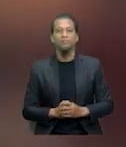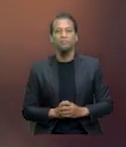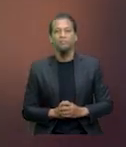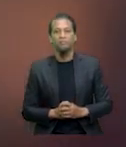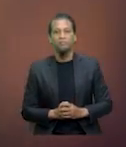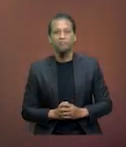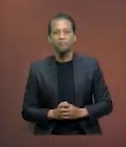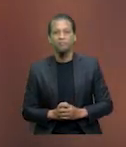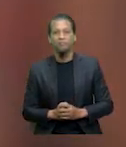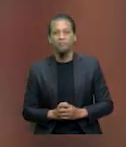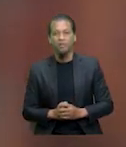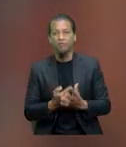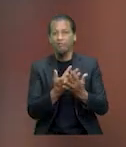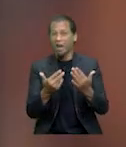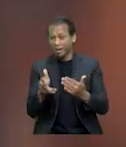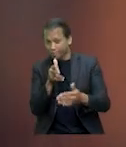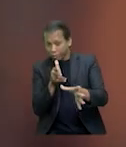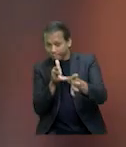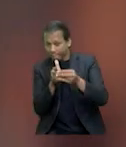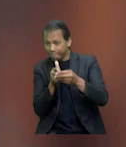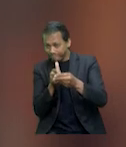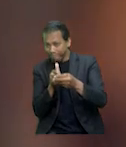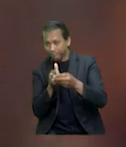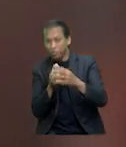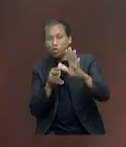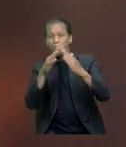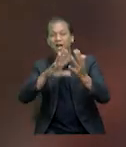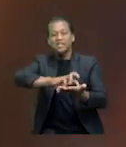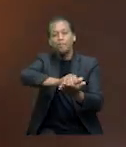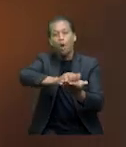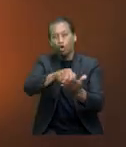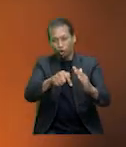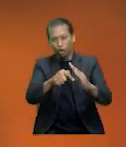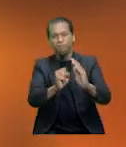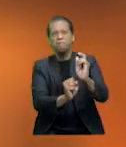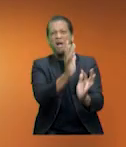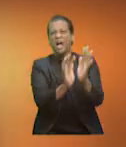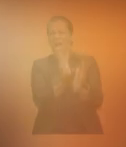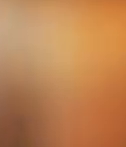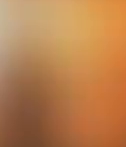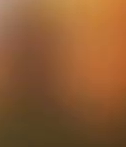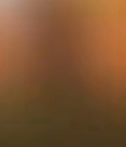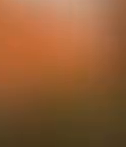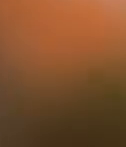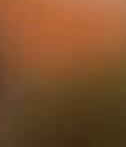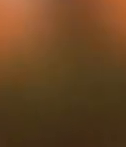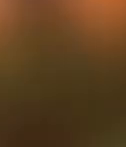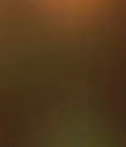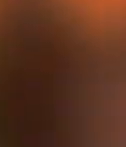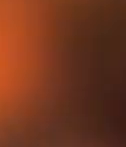Video amatir merekam kebakaran yang menghanguskan sebuah rumah yang dijadikan gudang spon di Jalan Sawo, Gunung Sahari Selatan, Kemayoran, Jakarta